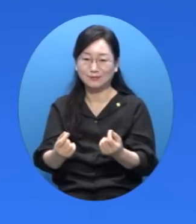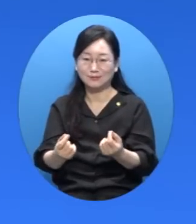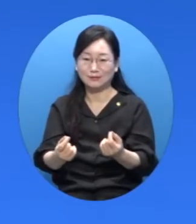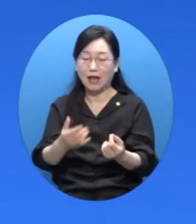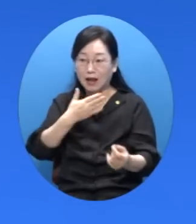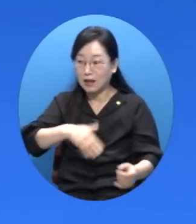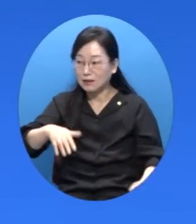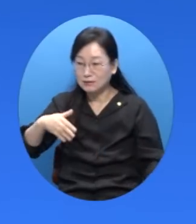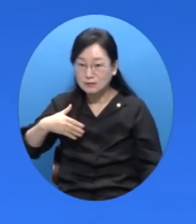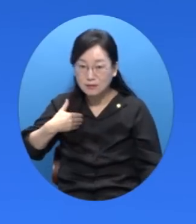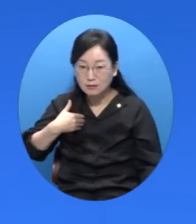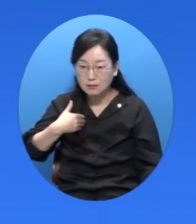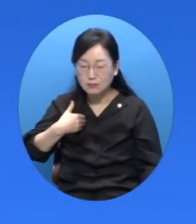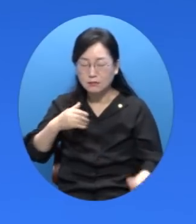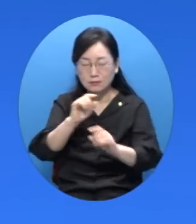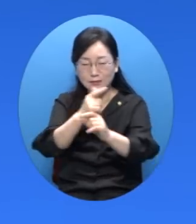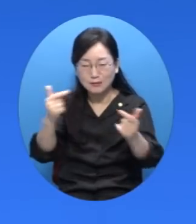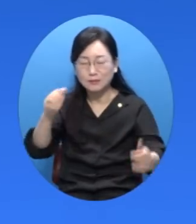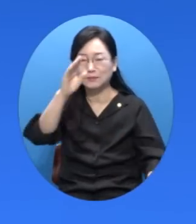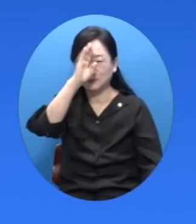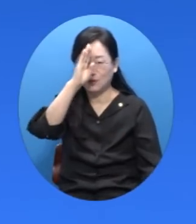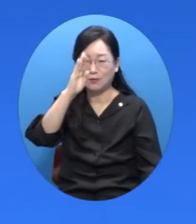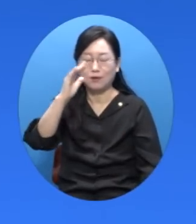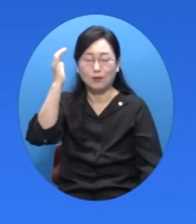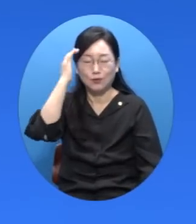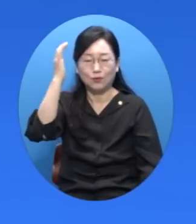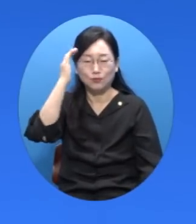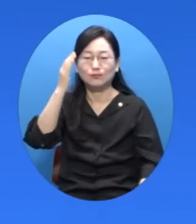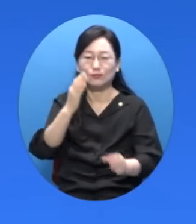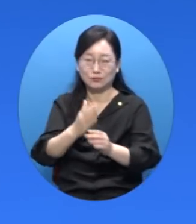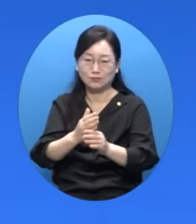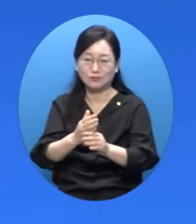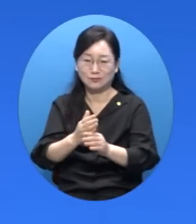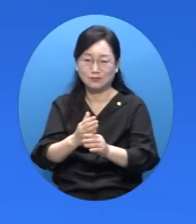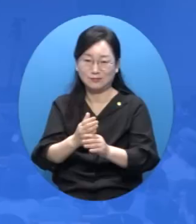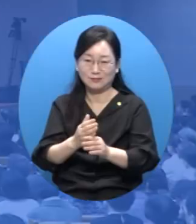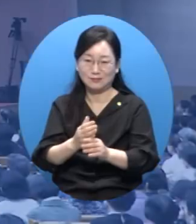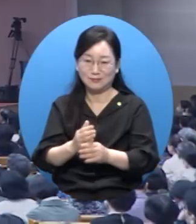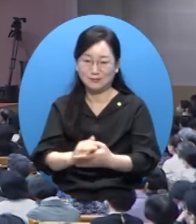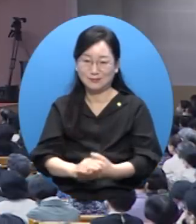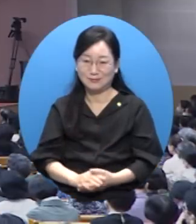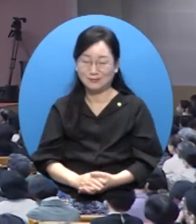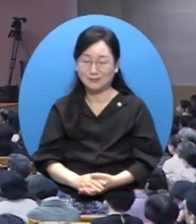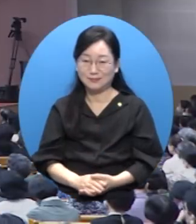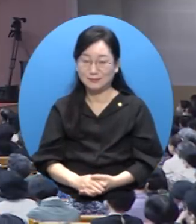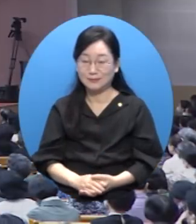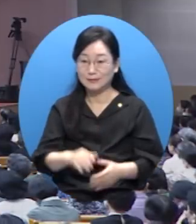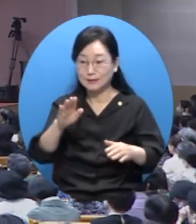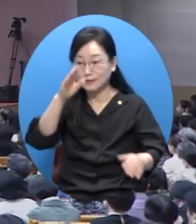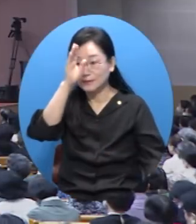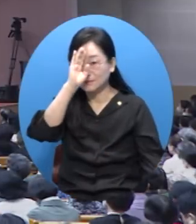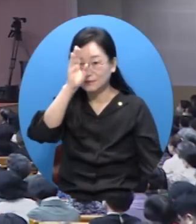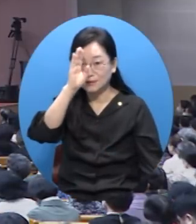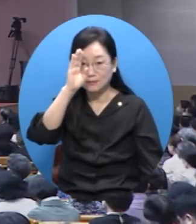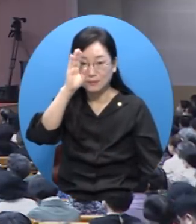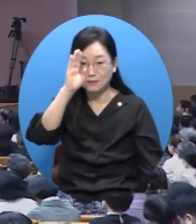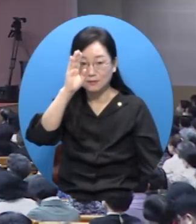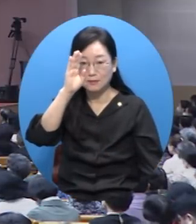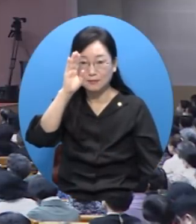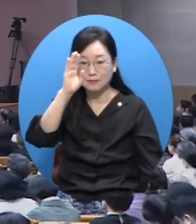알게 모르게 여러 가지 병에서 고통당하며 살아가고 있는 것입니다. 이 병이